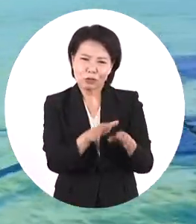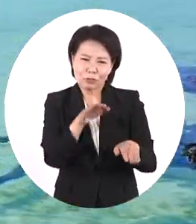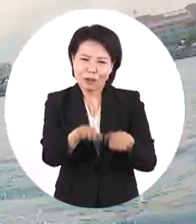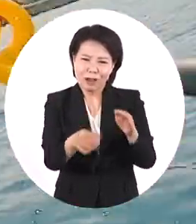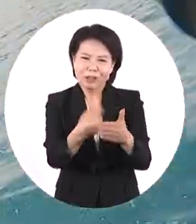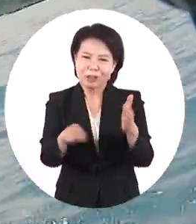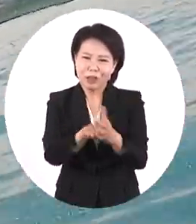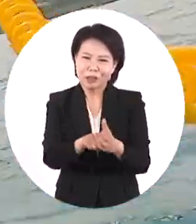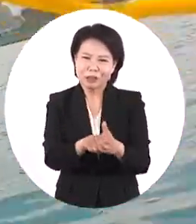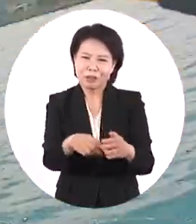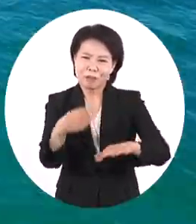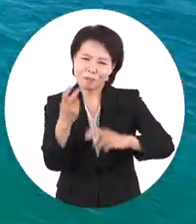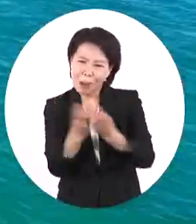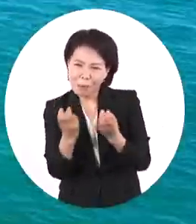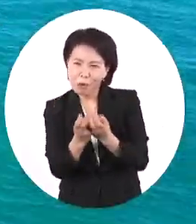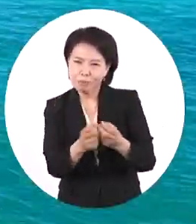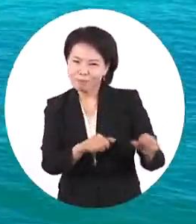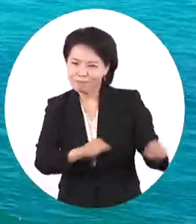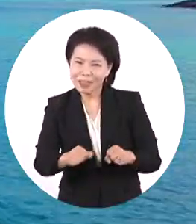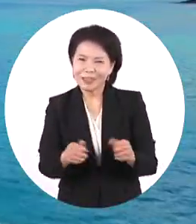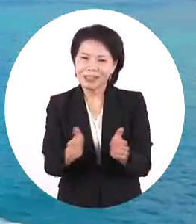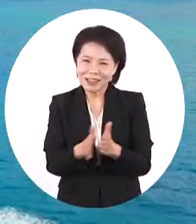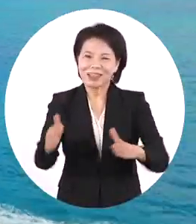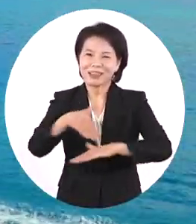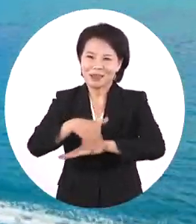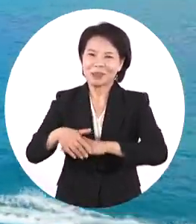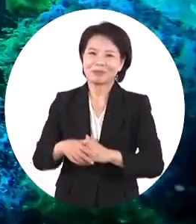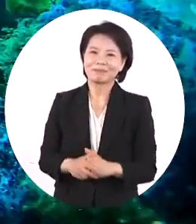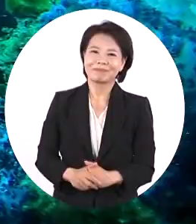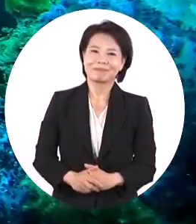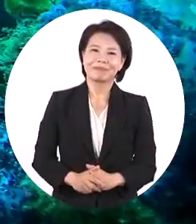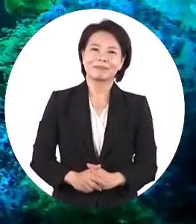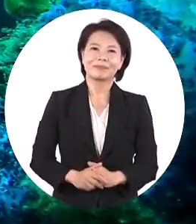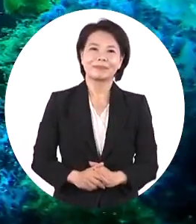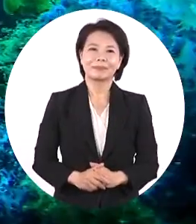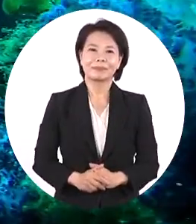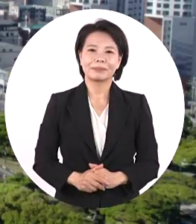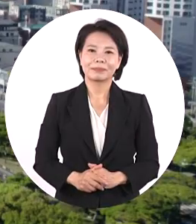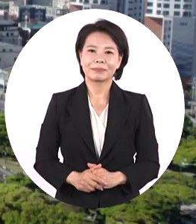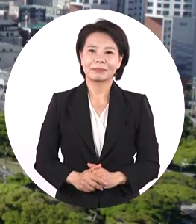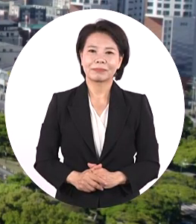도약하기 위한 중장기 전략을 본격 실행할 방침입니다.